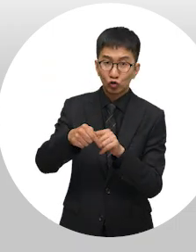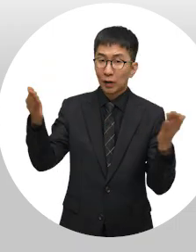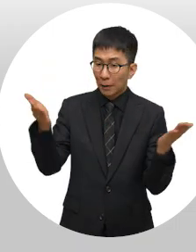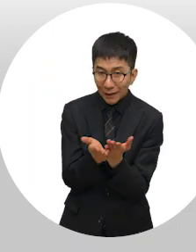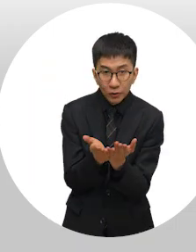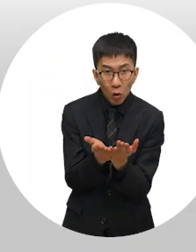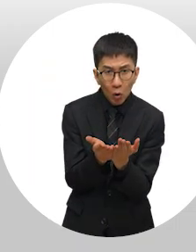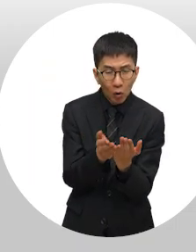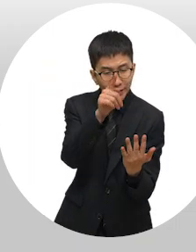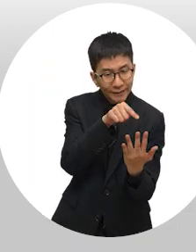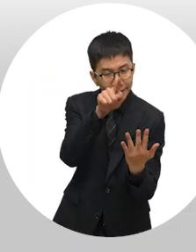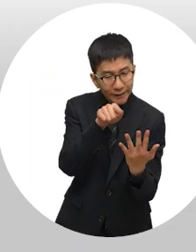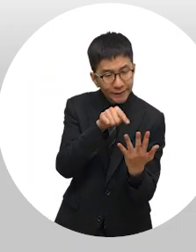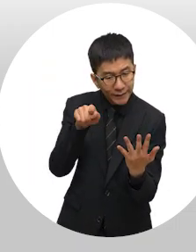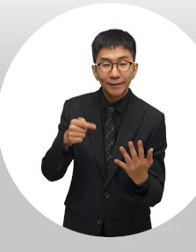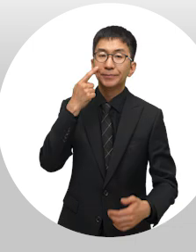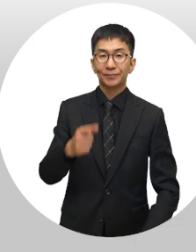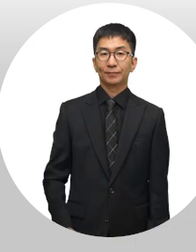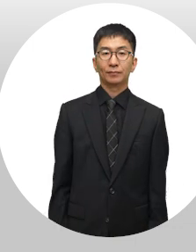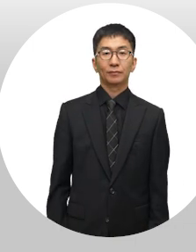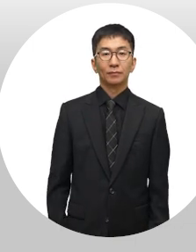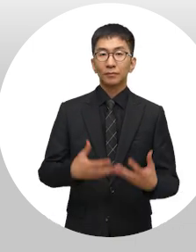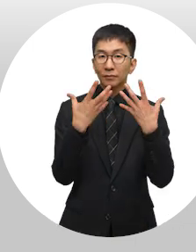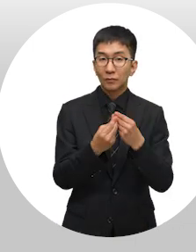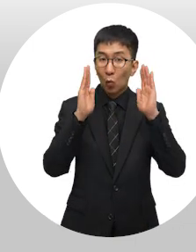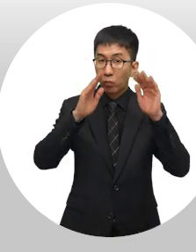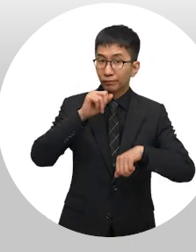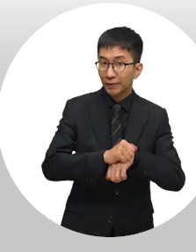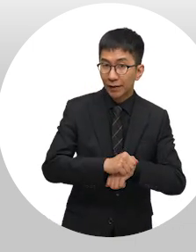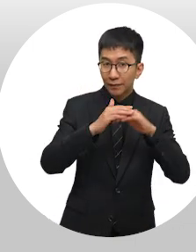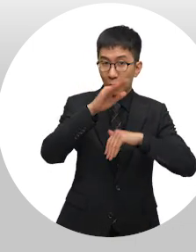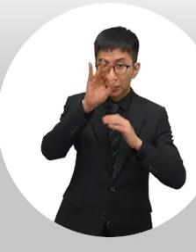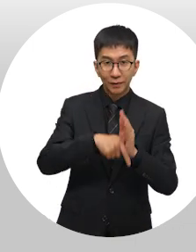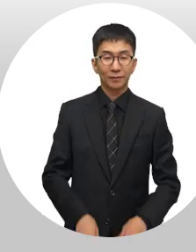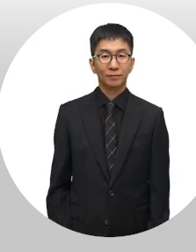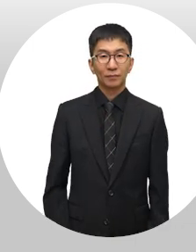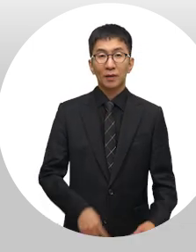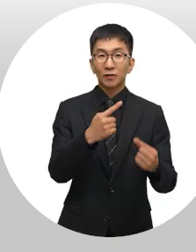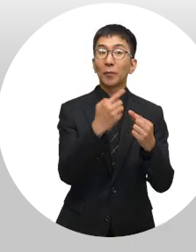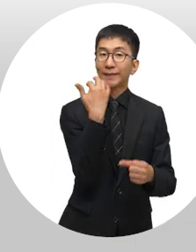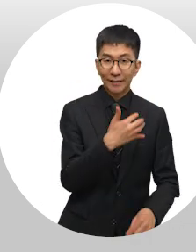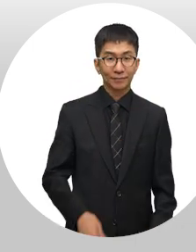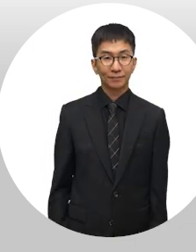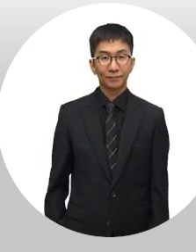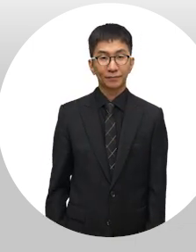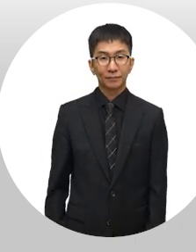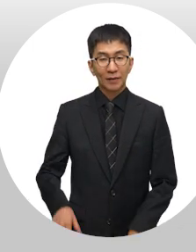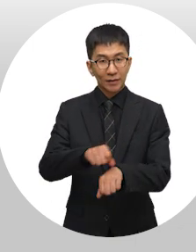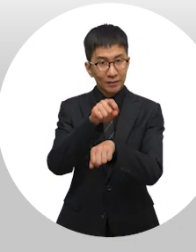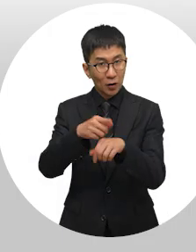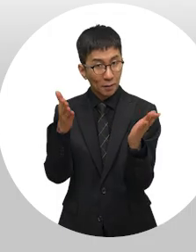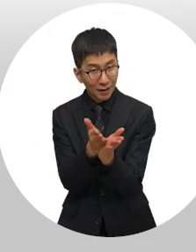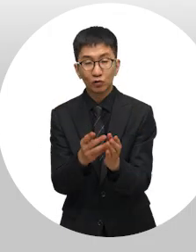해당 역량이 드러나는 부분을 색깔별로 표시해 보시기 바랍니다. 예를 들어 학업 성취 수준과 관련된 내용은 첫 번째 색으로,